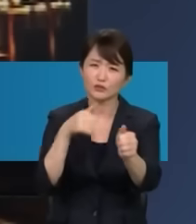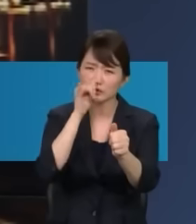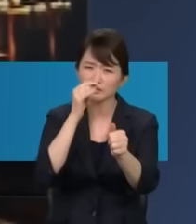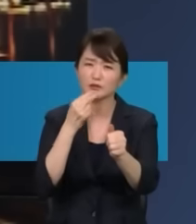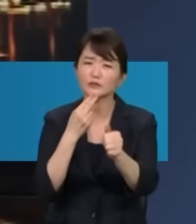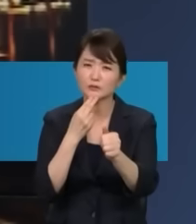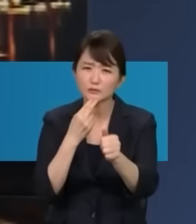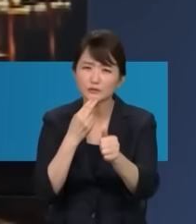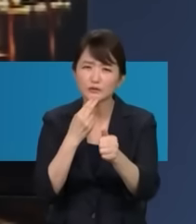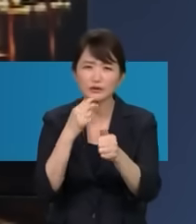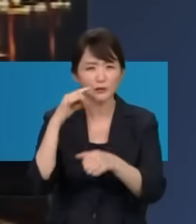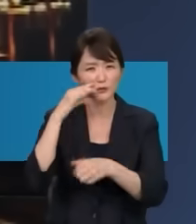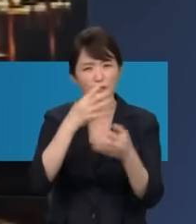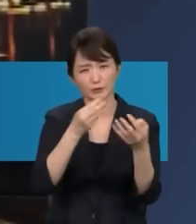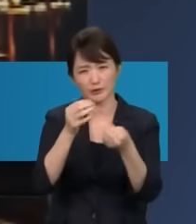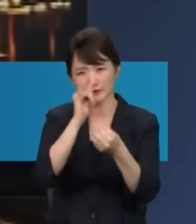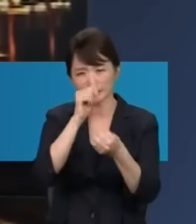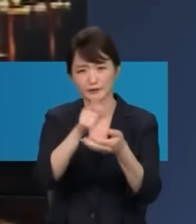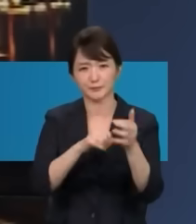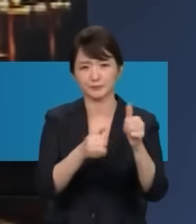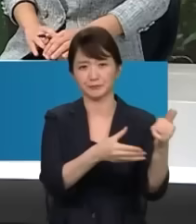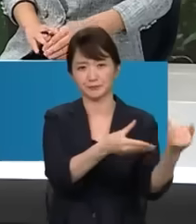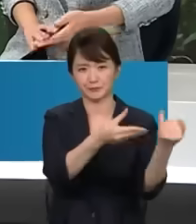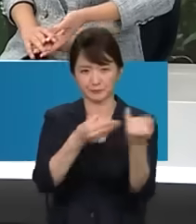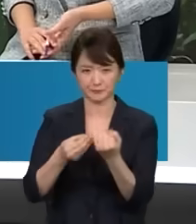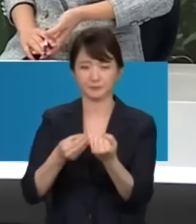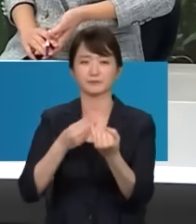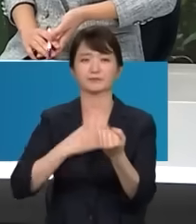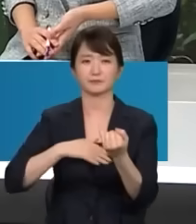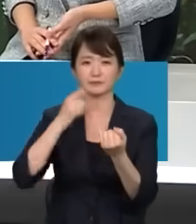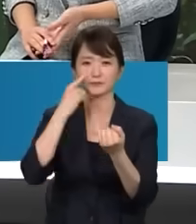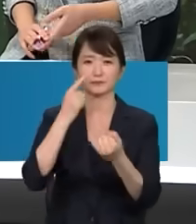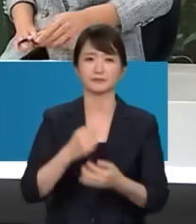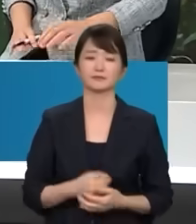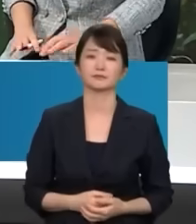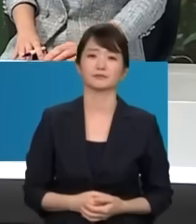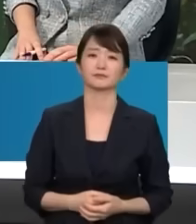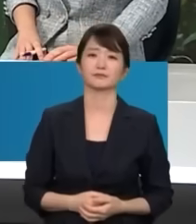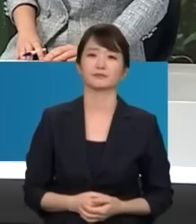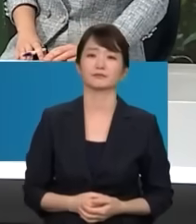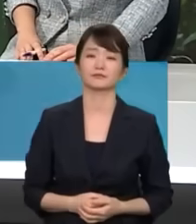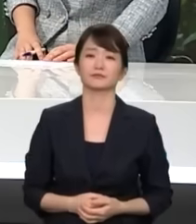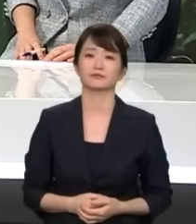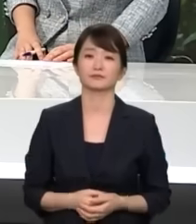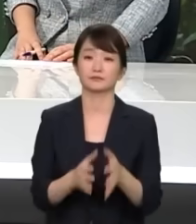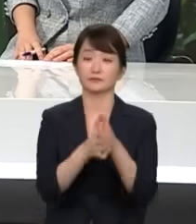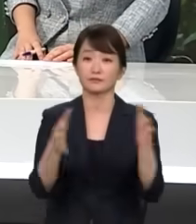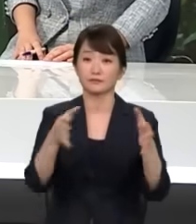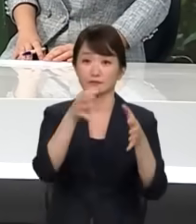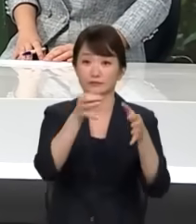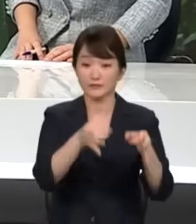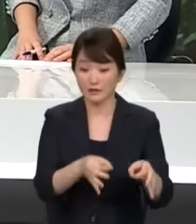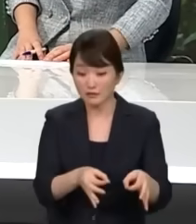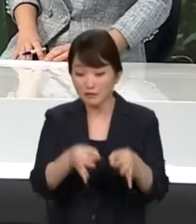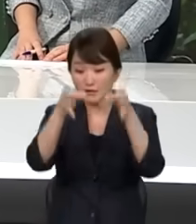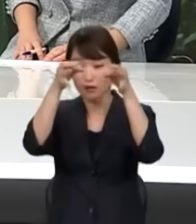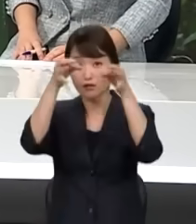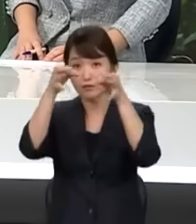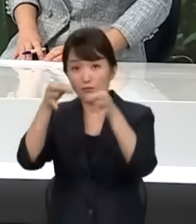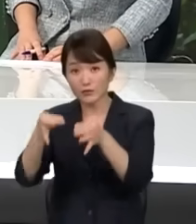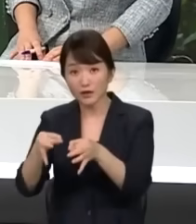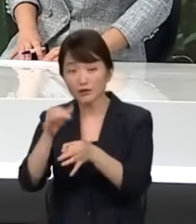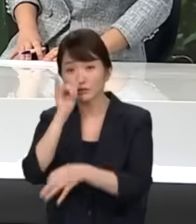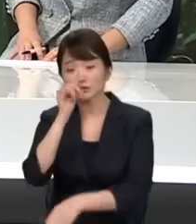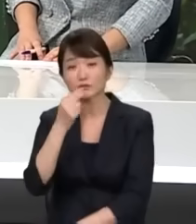많습니다. 스튜디오에서 경제산업부 공다솜 기자와 짚어보겠습니다. 자, 공 기자, 먼저 집값 잡을 수 있을지부터